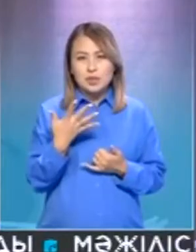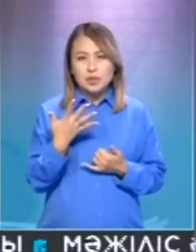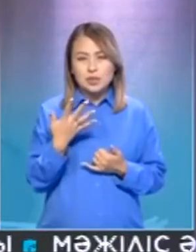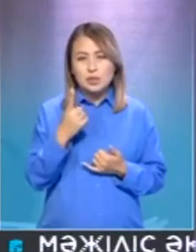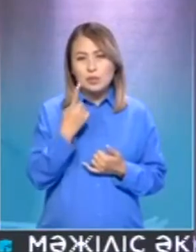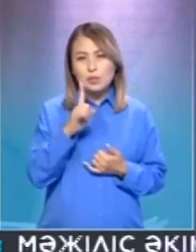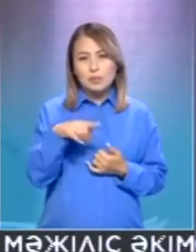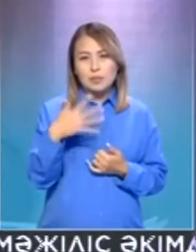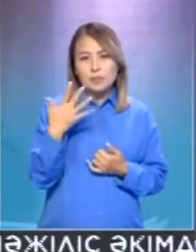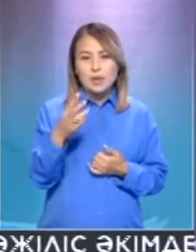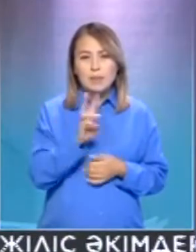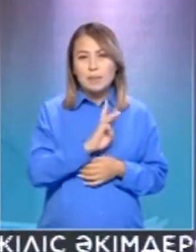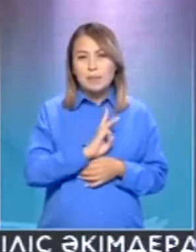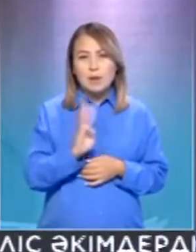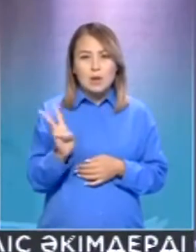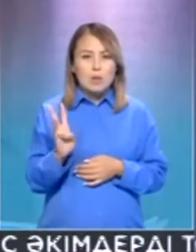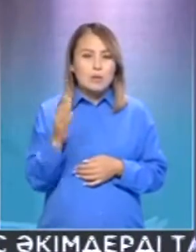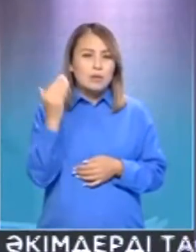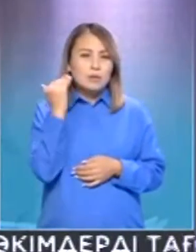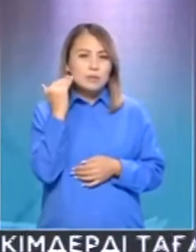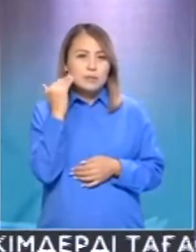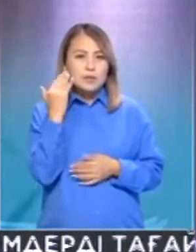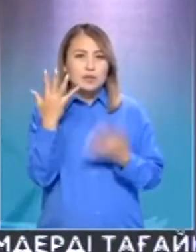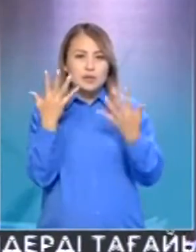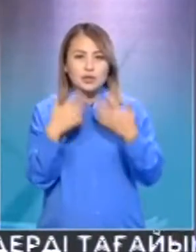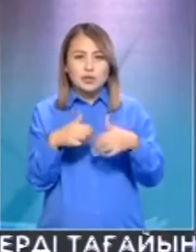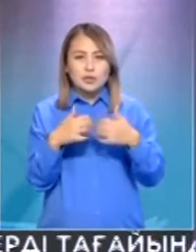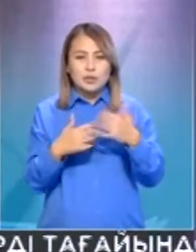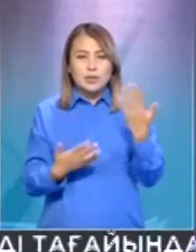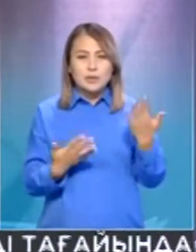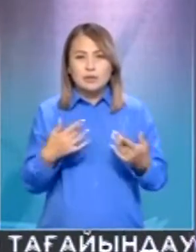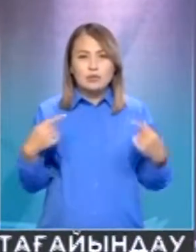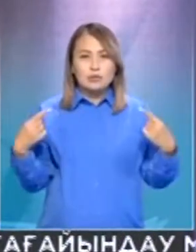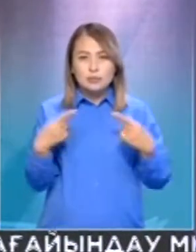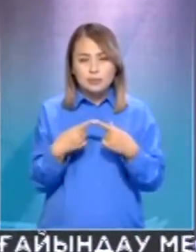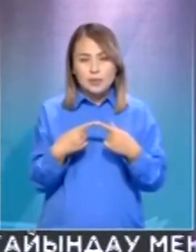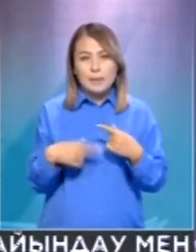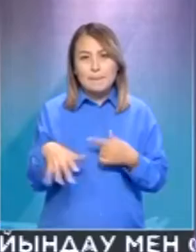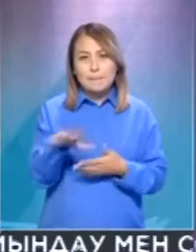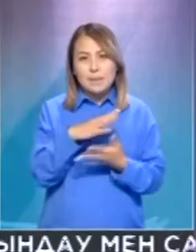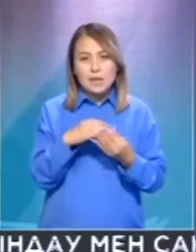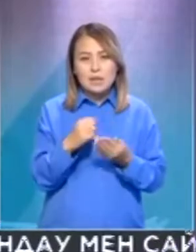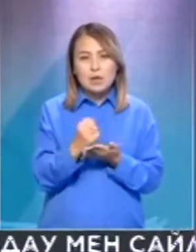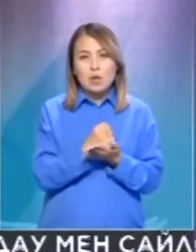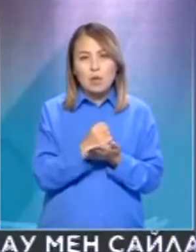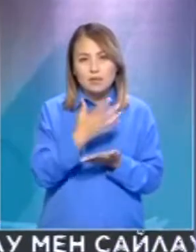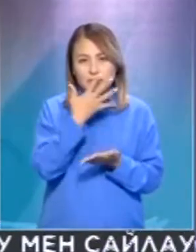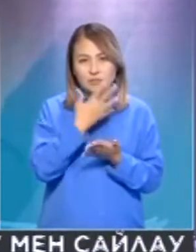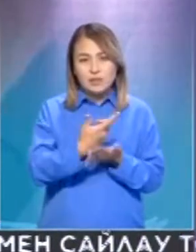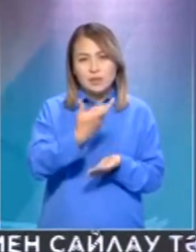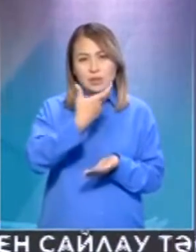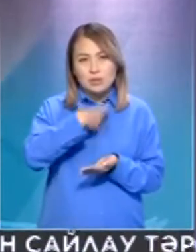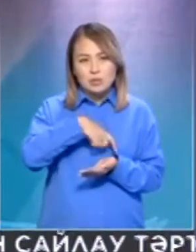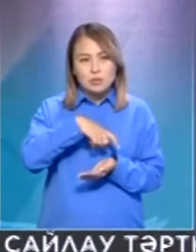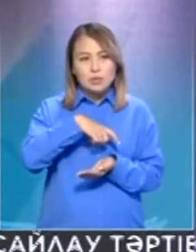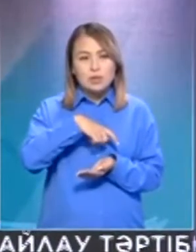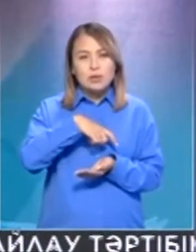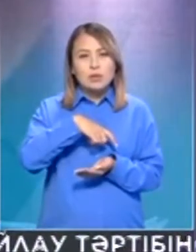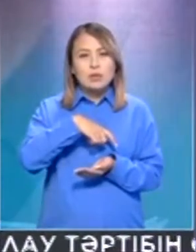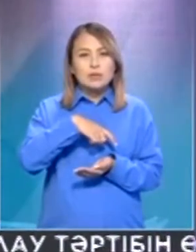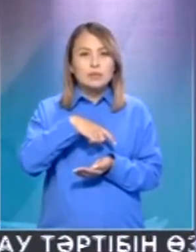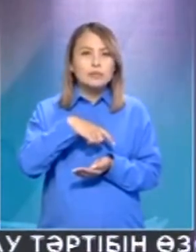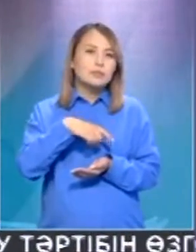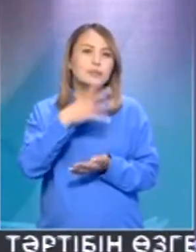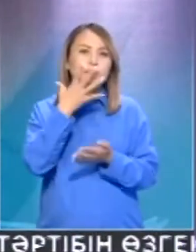тонна бидайды есепке алатын болсақ, негізі бар қорымыз өз-өзімізге жаңағы ішкі